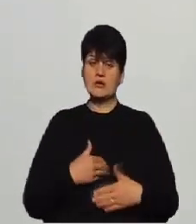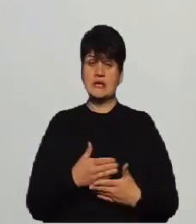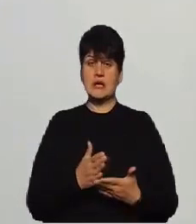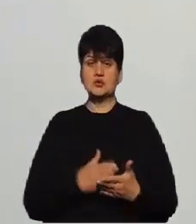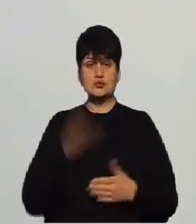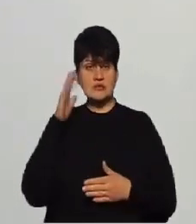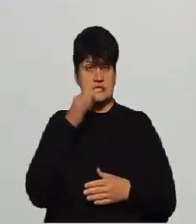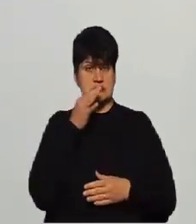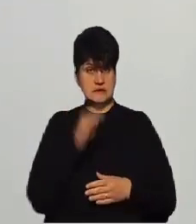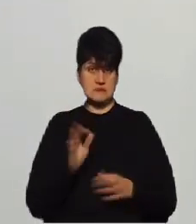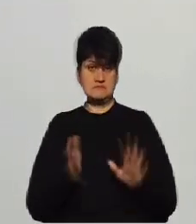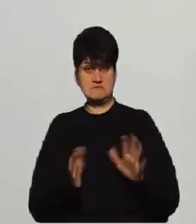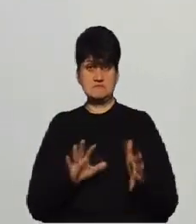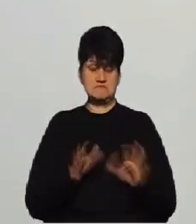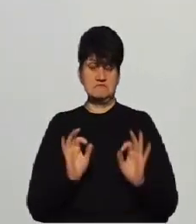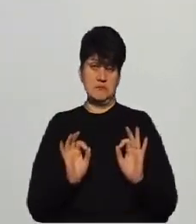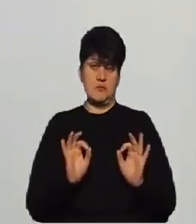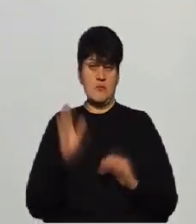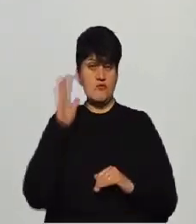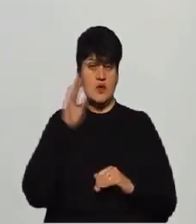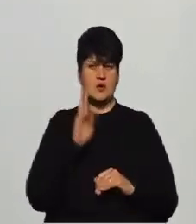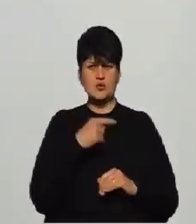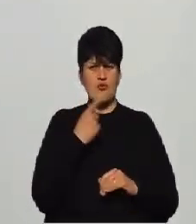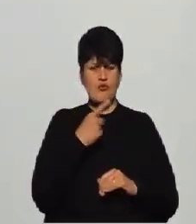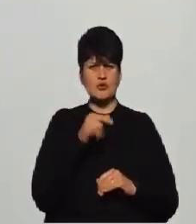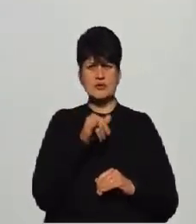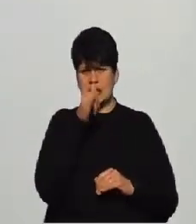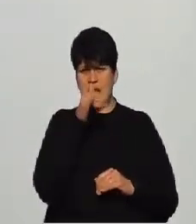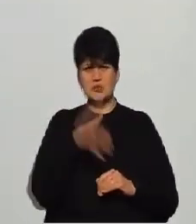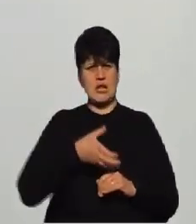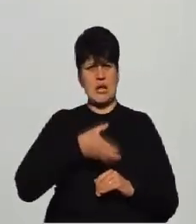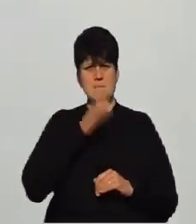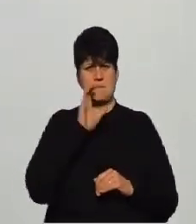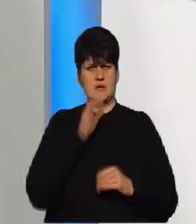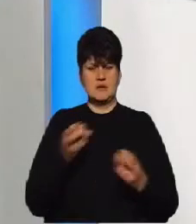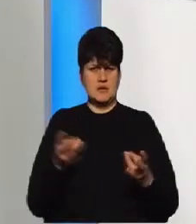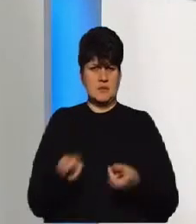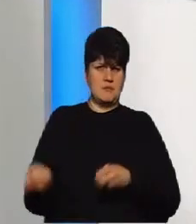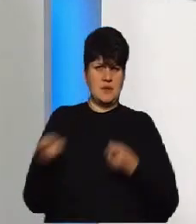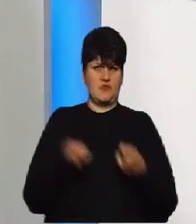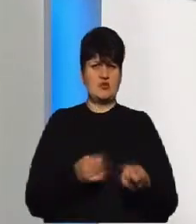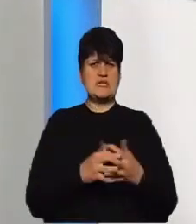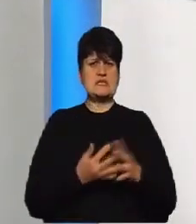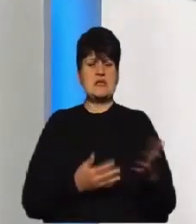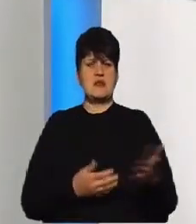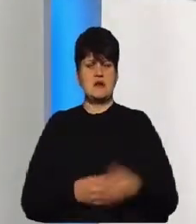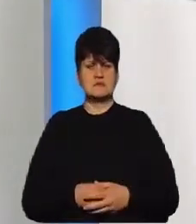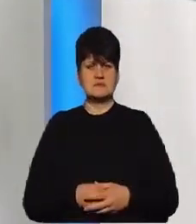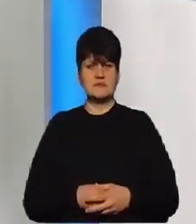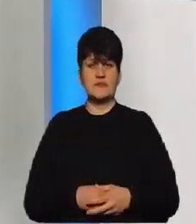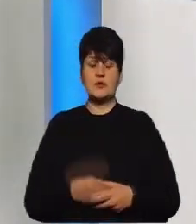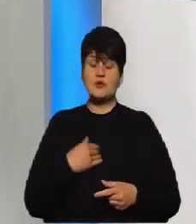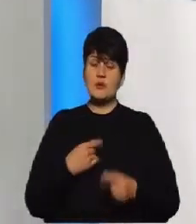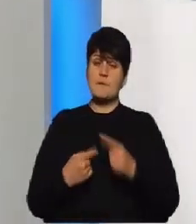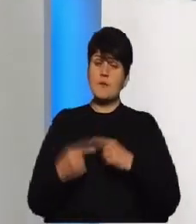що відносно хороша вода, а хтось говорить про те, що її неможливо пити і доводиться привозити з села. Я би ще раз хотів вернутися до все-таки